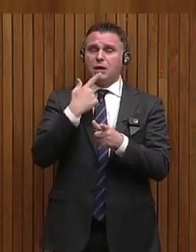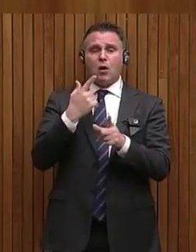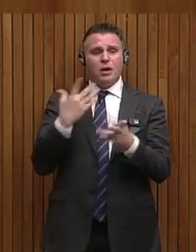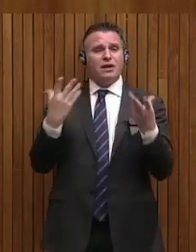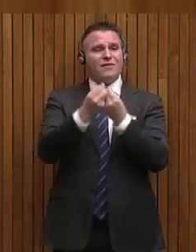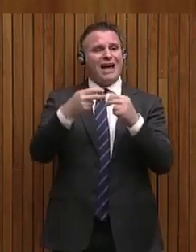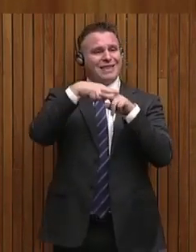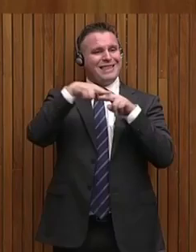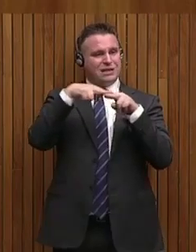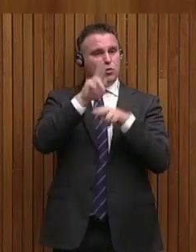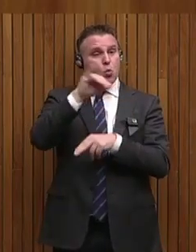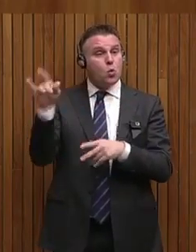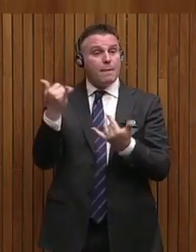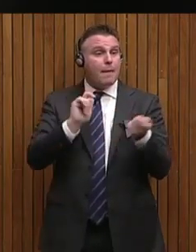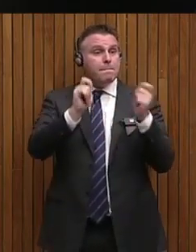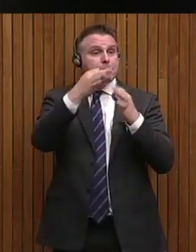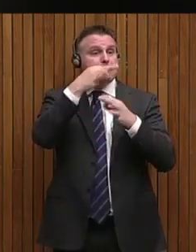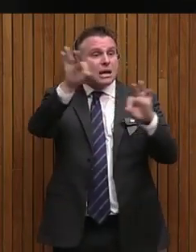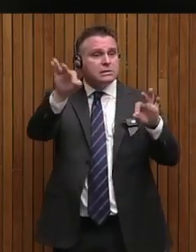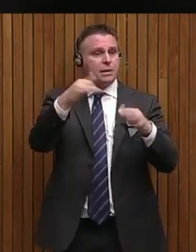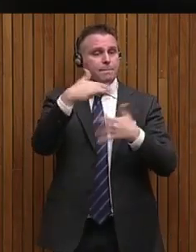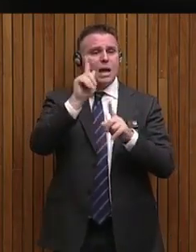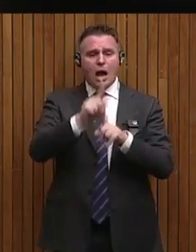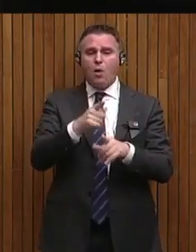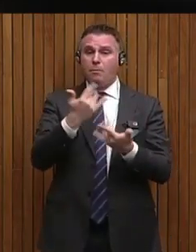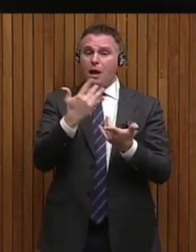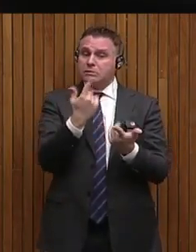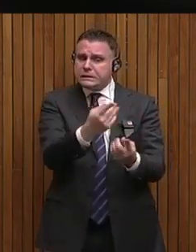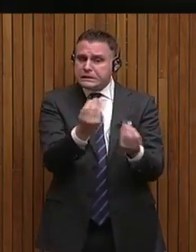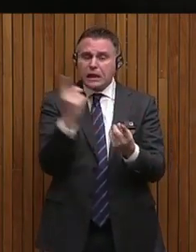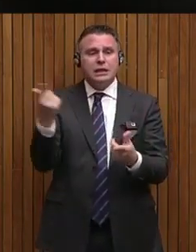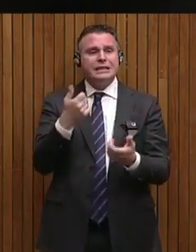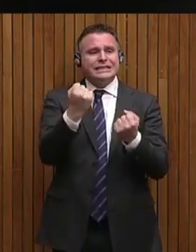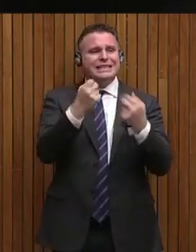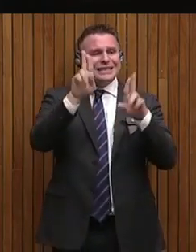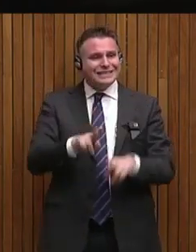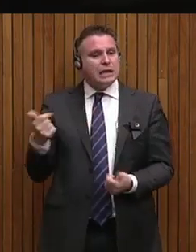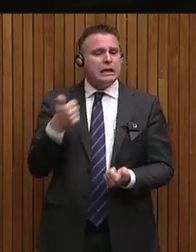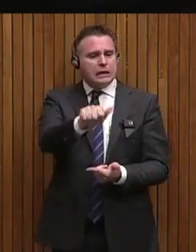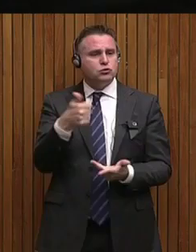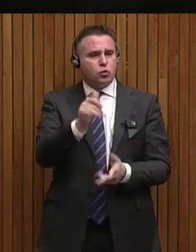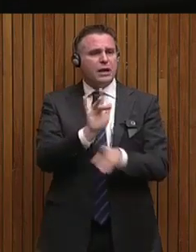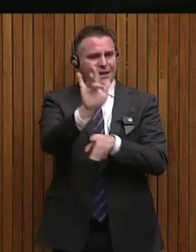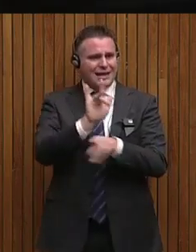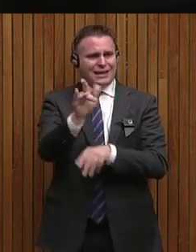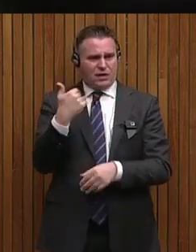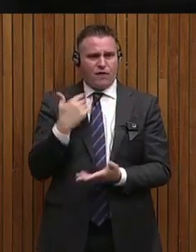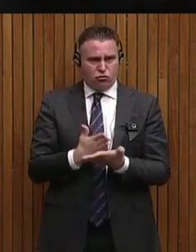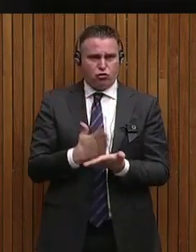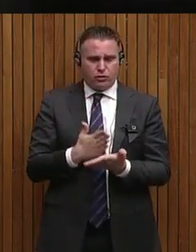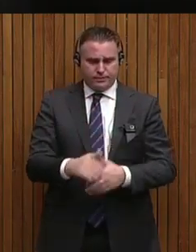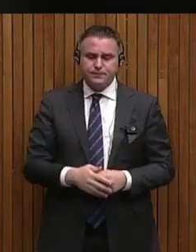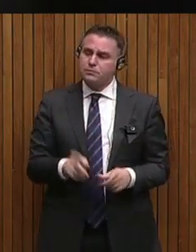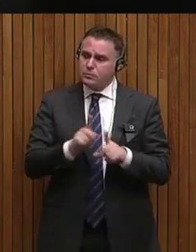Vereinten Nationen verbessert. Sie fanden klare Worte auch zu Entscheidungen im Sicherheitsrat, die zu kritisieren waren. Und Sie haben auch